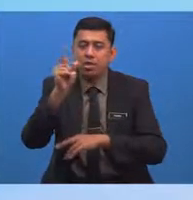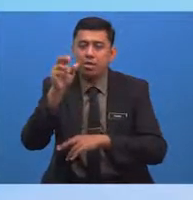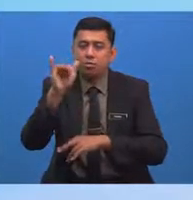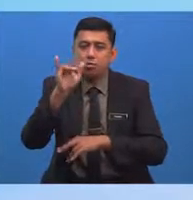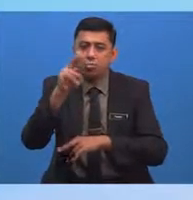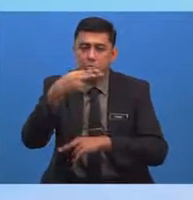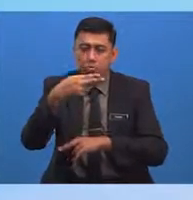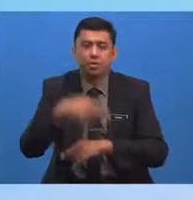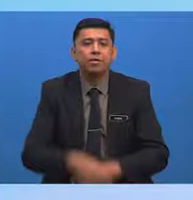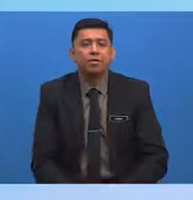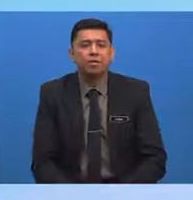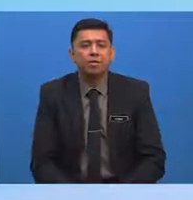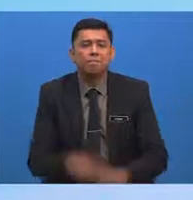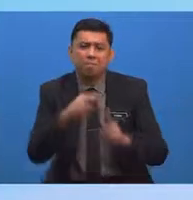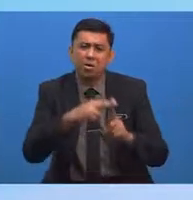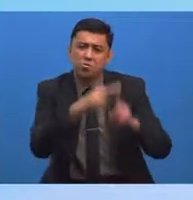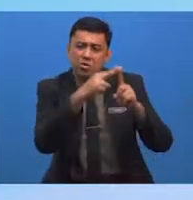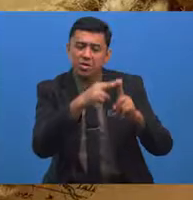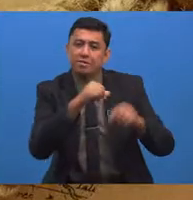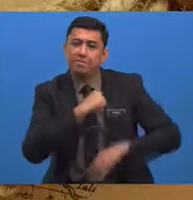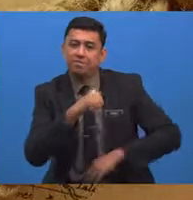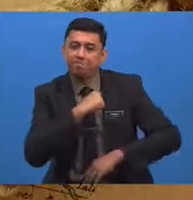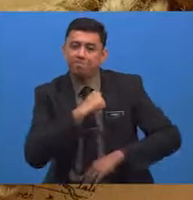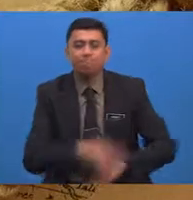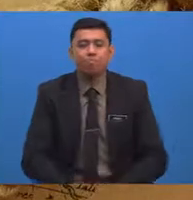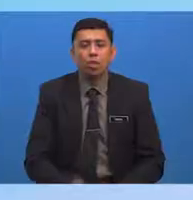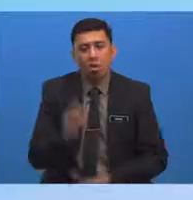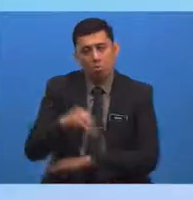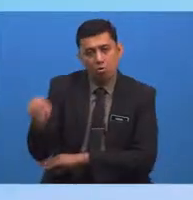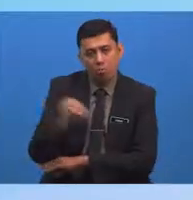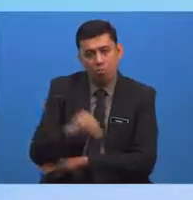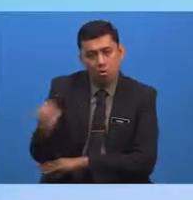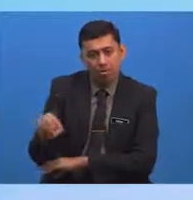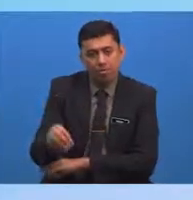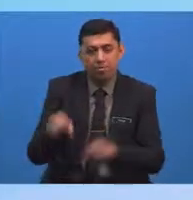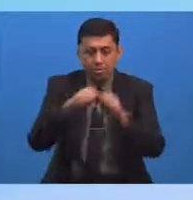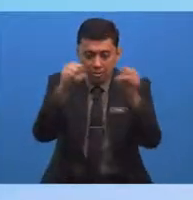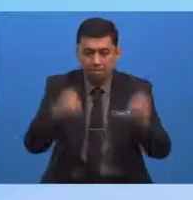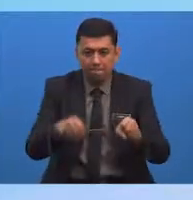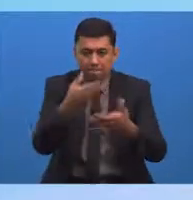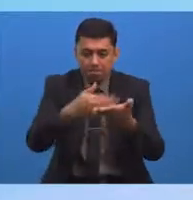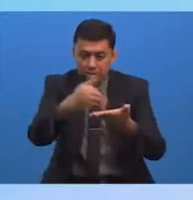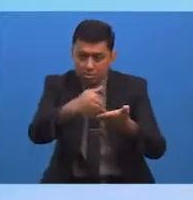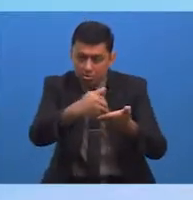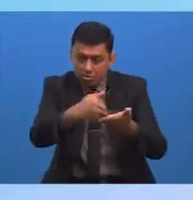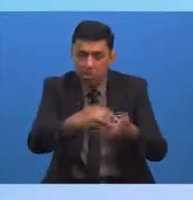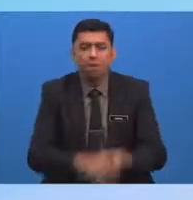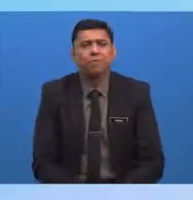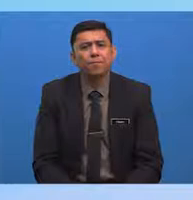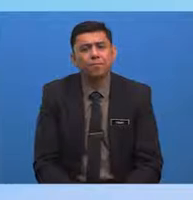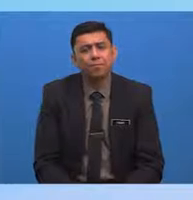dan mempunyai keunikannya tersendiri. Murid-murid, sistem kesukuan dalam masyarakat di